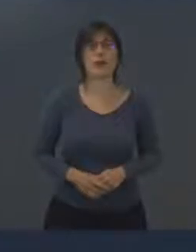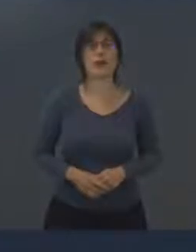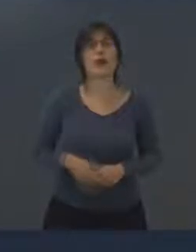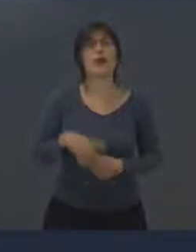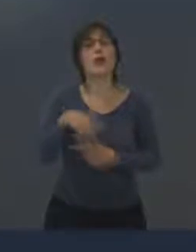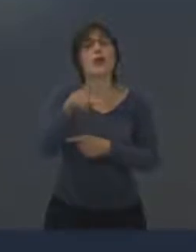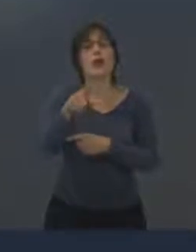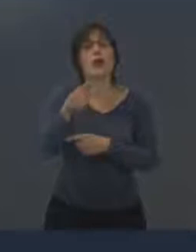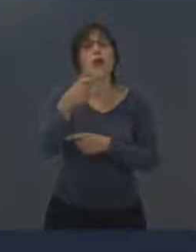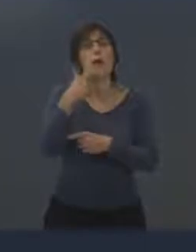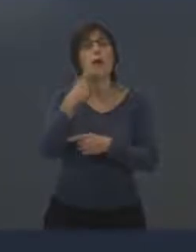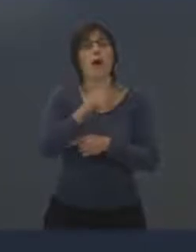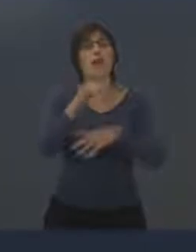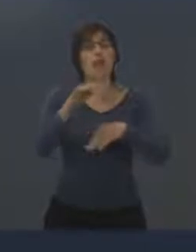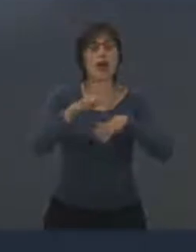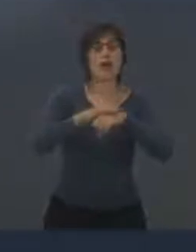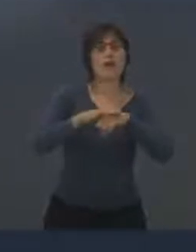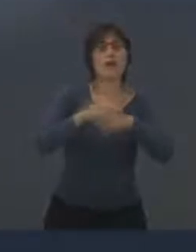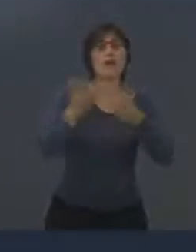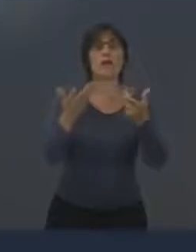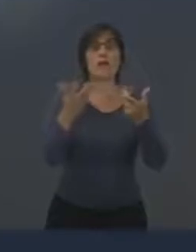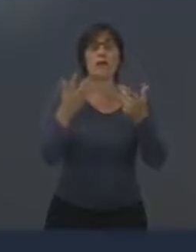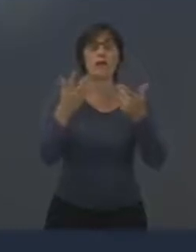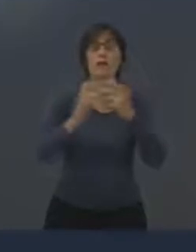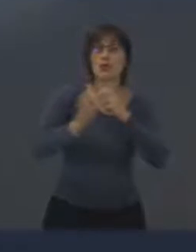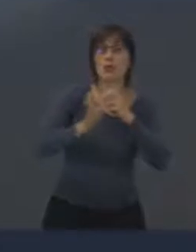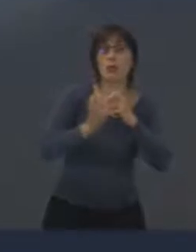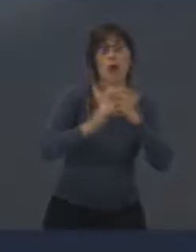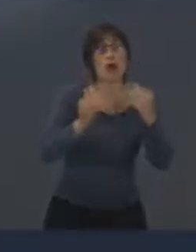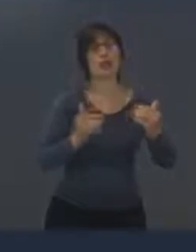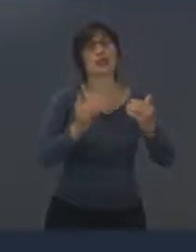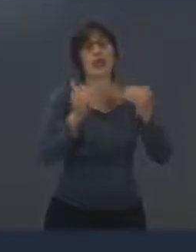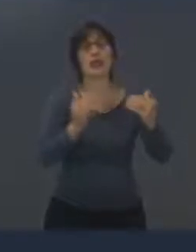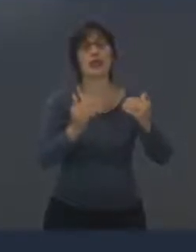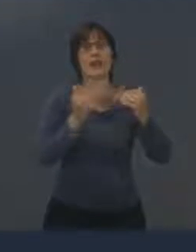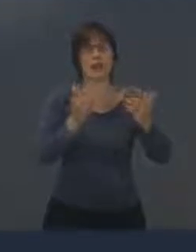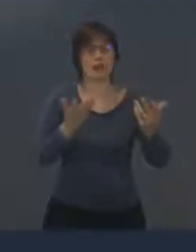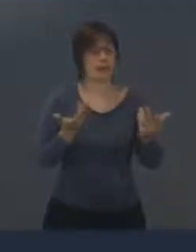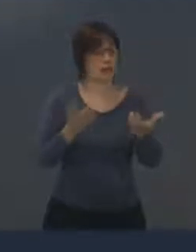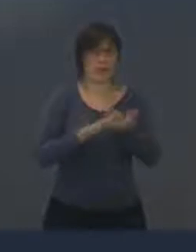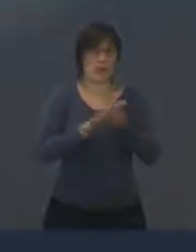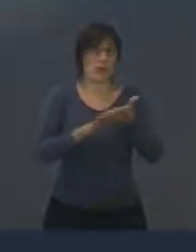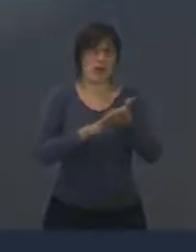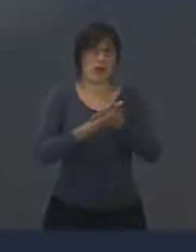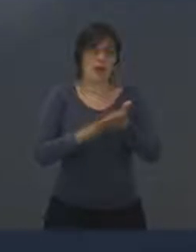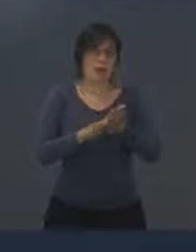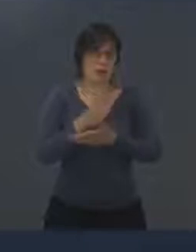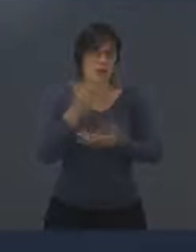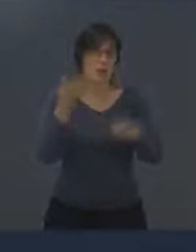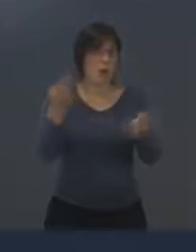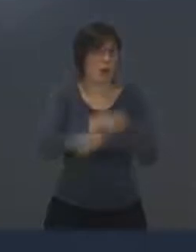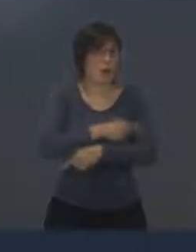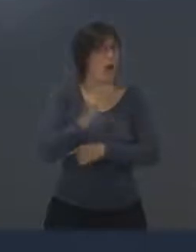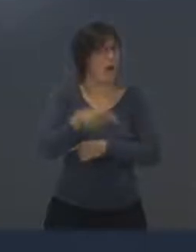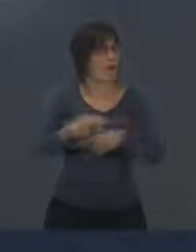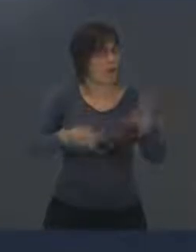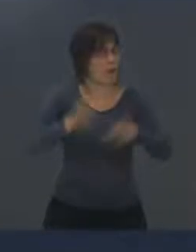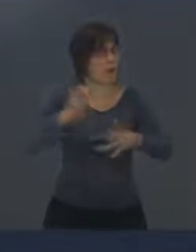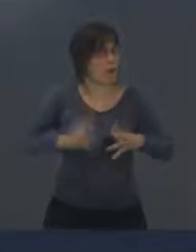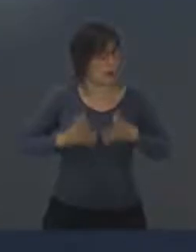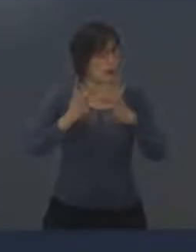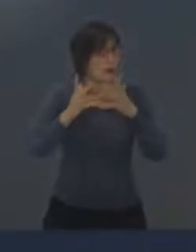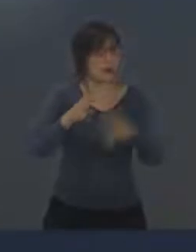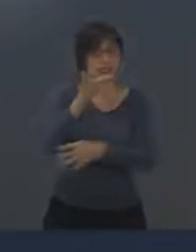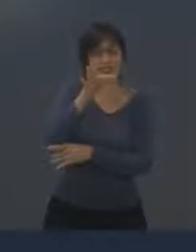vos politiques. Stabilité simple sur les transports, alors que nous devrions au contraire marquer davantage d'ambition, notamment en matière de